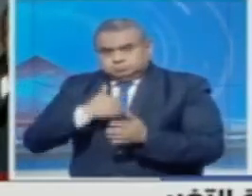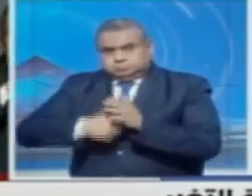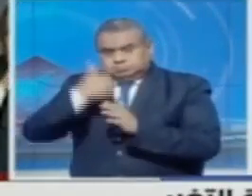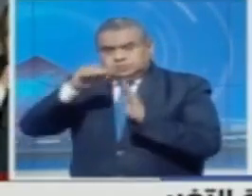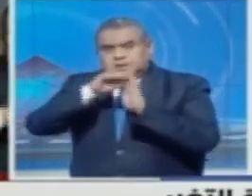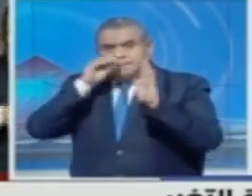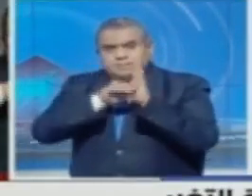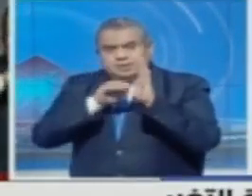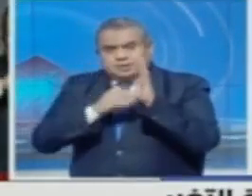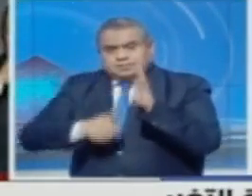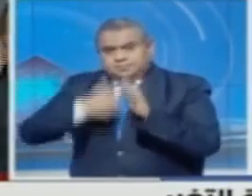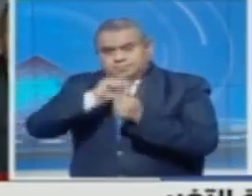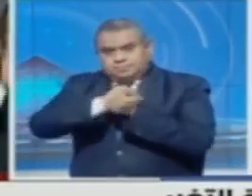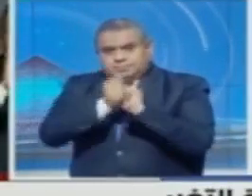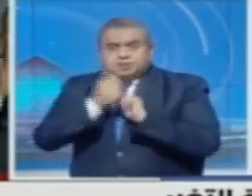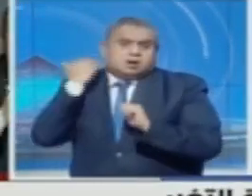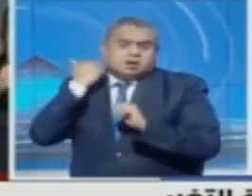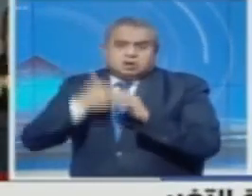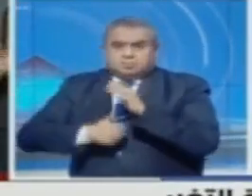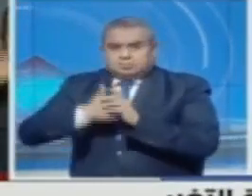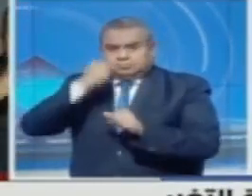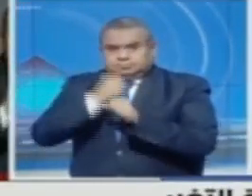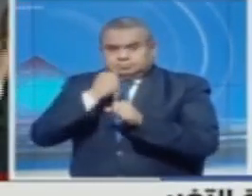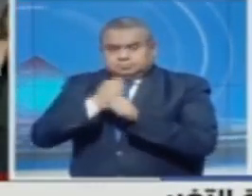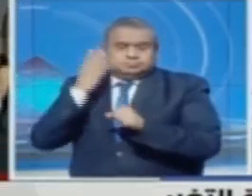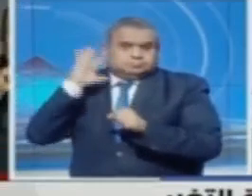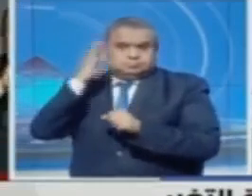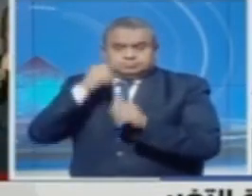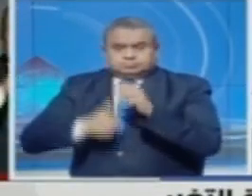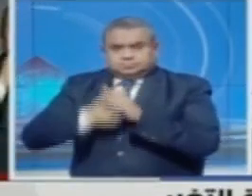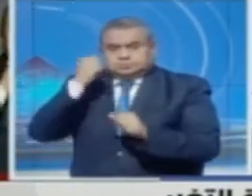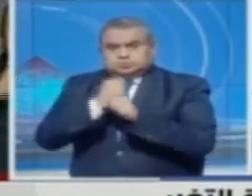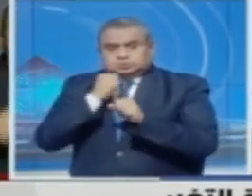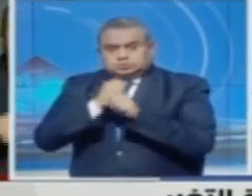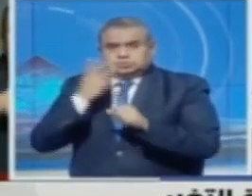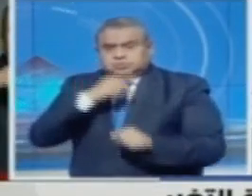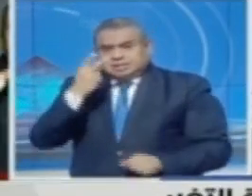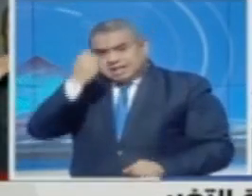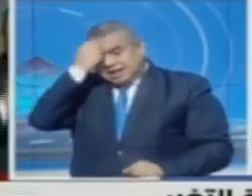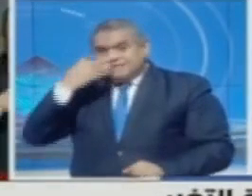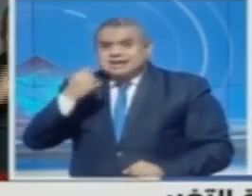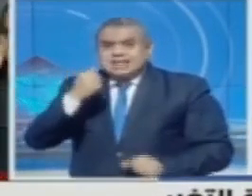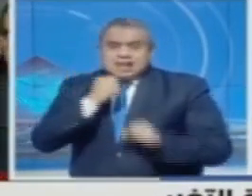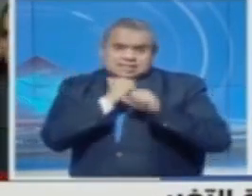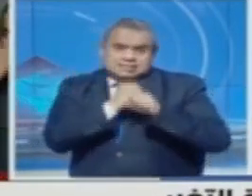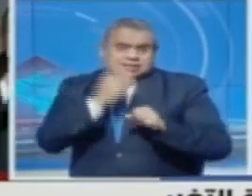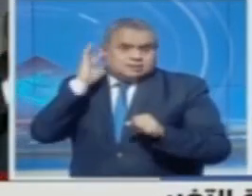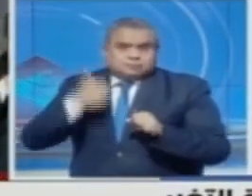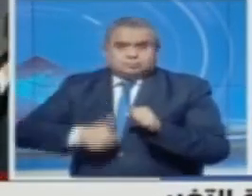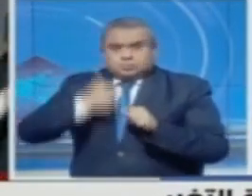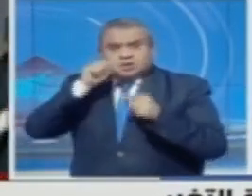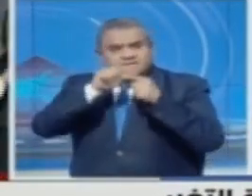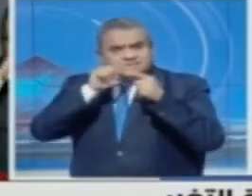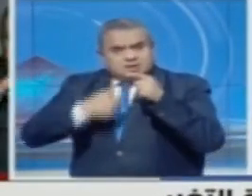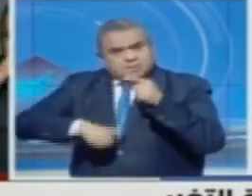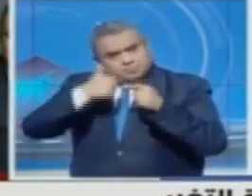يستهدف التحول للطاقة الجديدة والمتجددة بشكل كبير جدا حتى 2030، وتحركنا فيه وحققنا